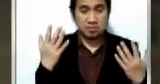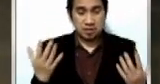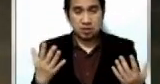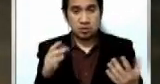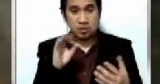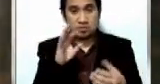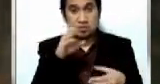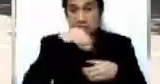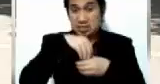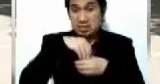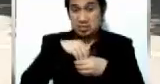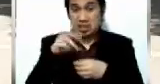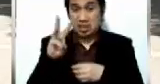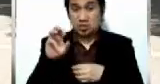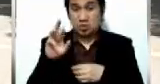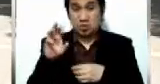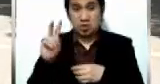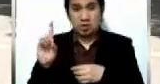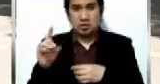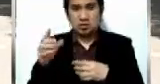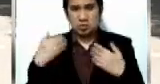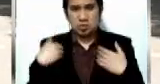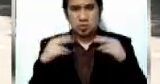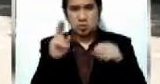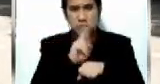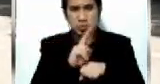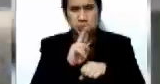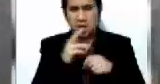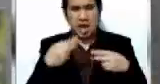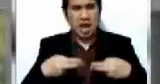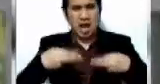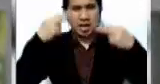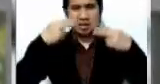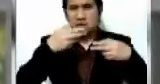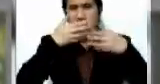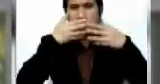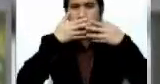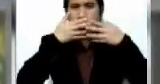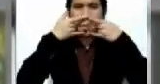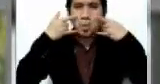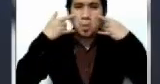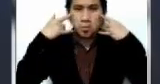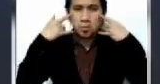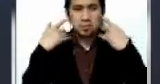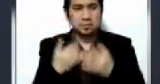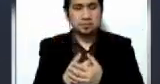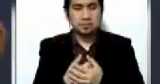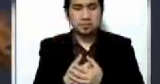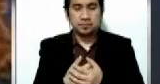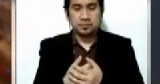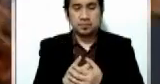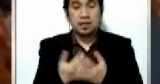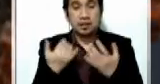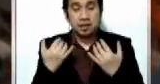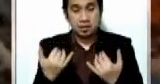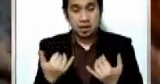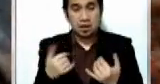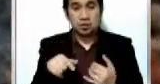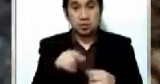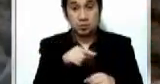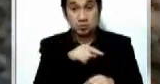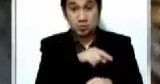yun ay N95. Nakumpirma na ngayon ng PGH na healthcare worker pala nila ang nagpositibo sa mas